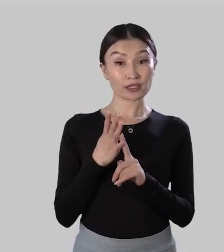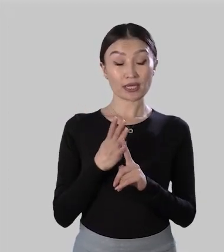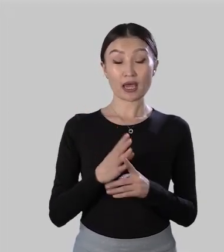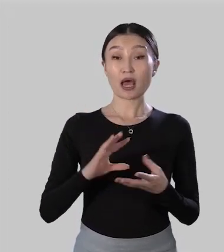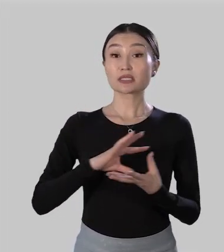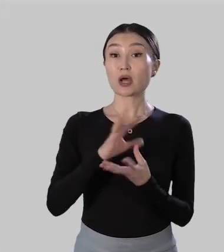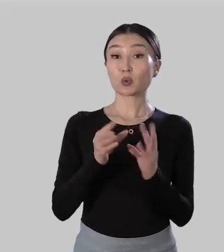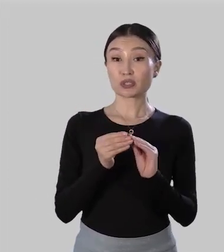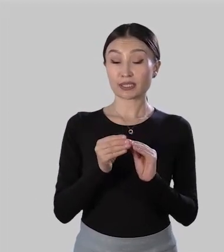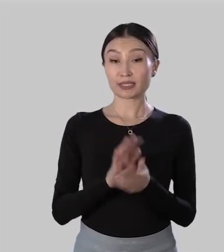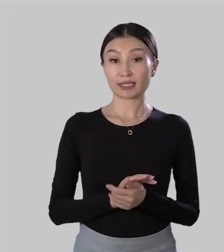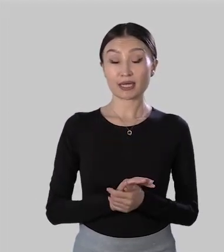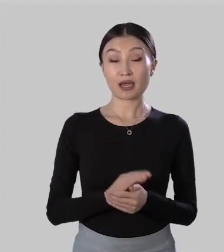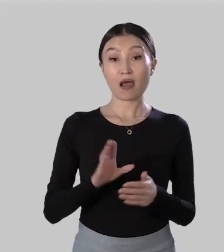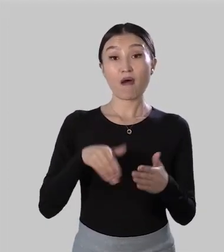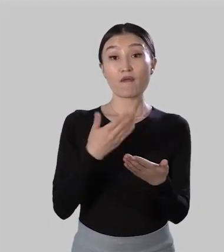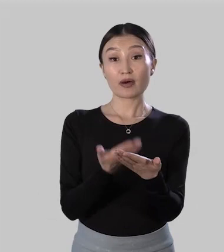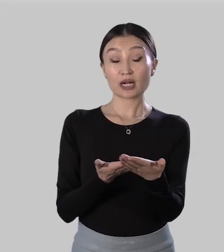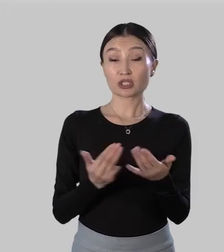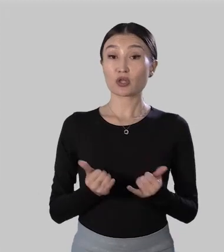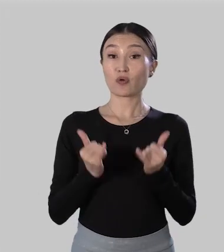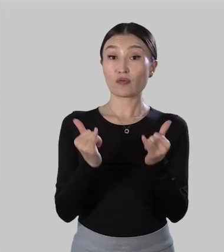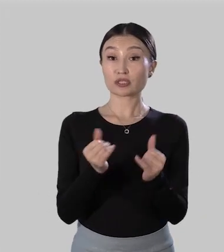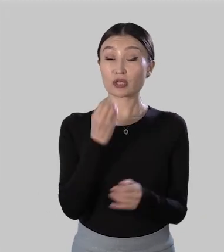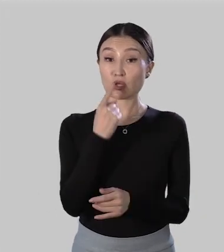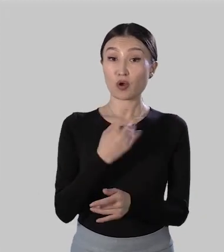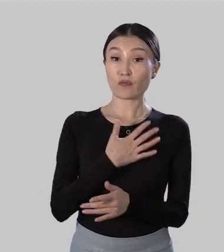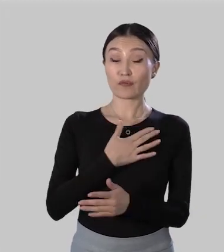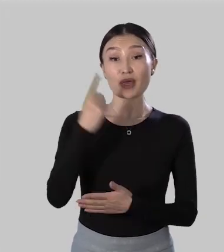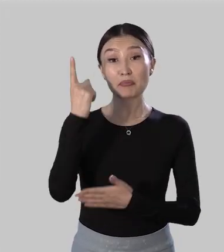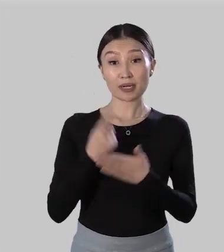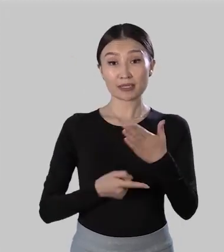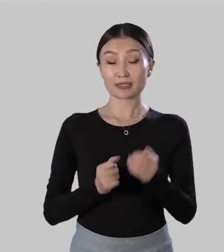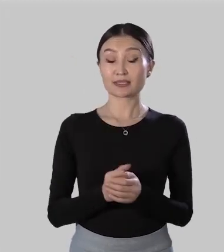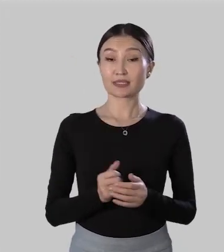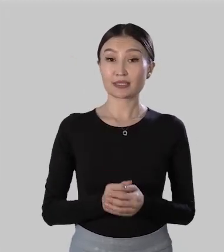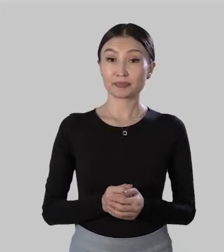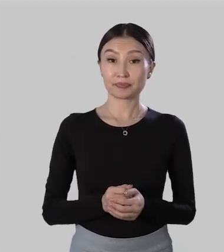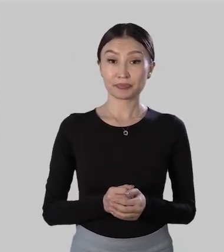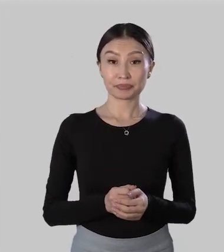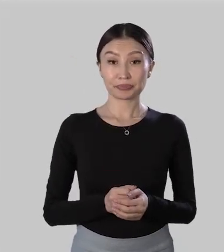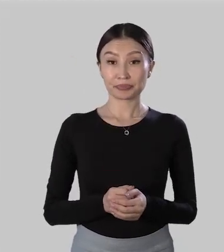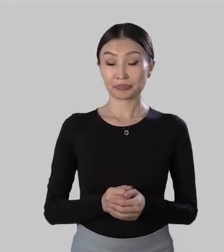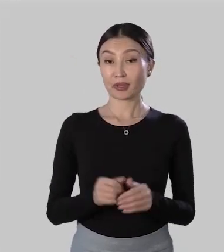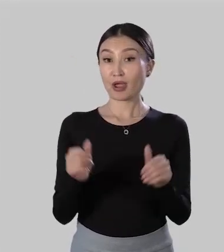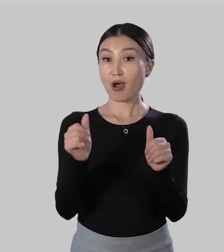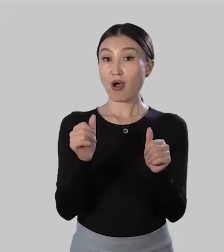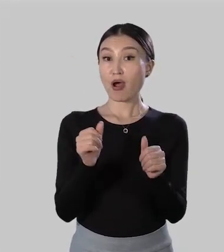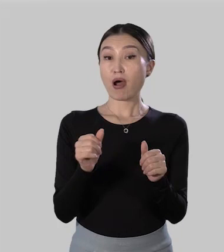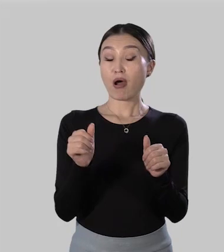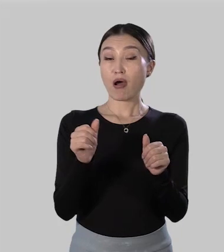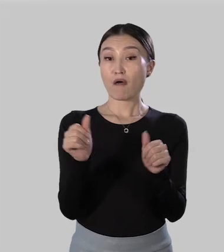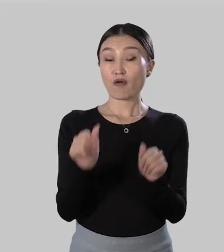Четвертая часть – заключение. Выражение уважения, любви и преданности почтение,